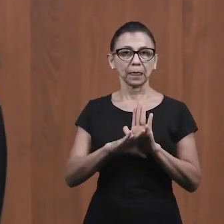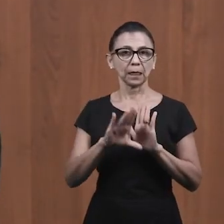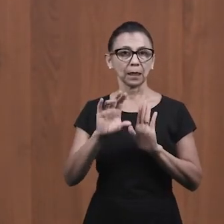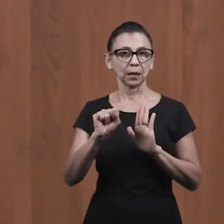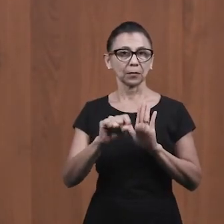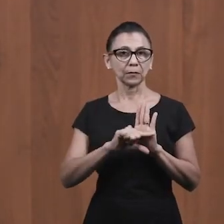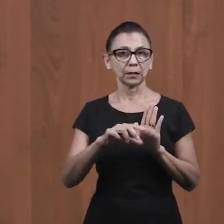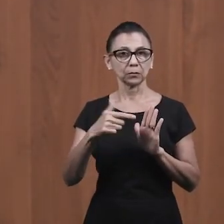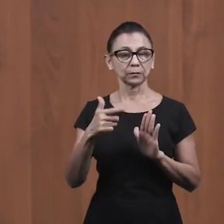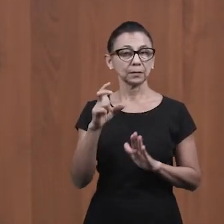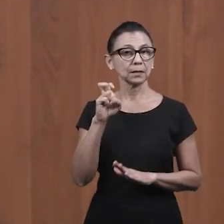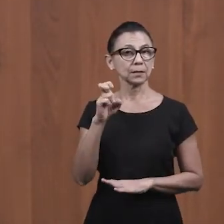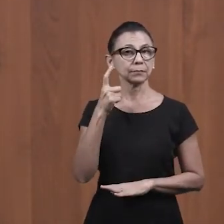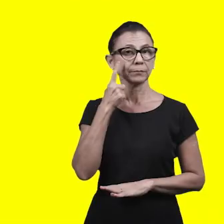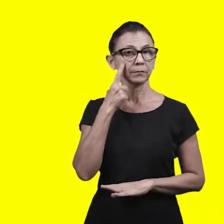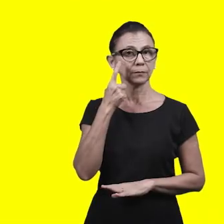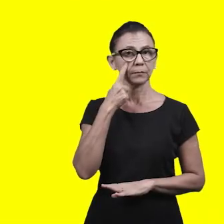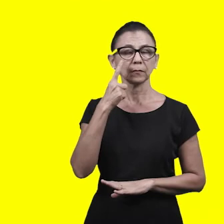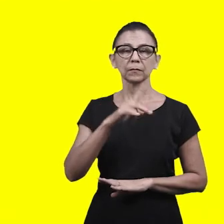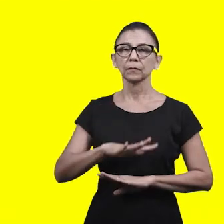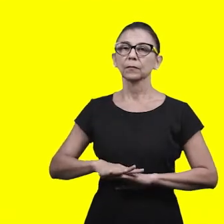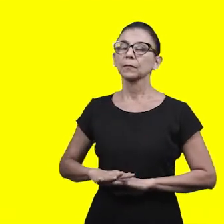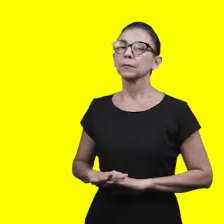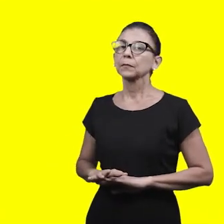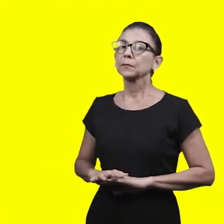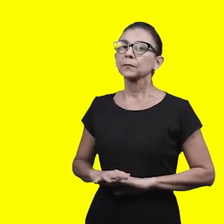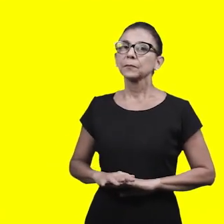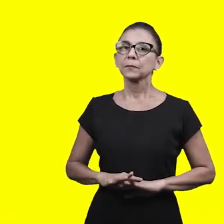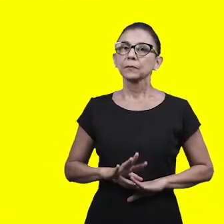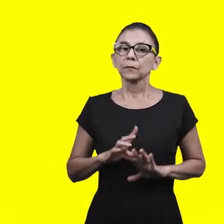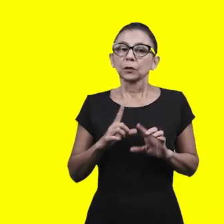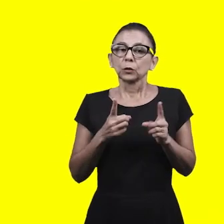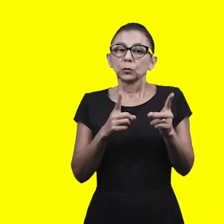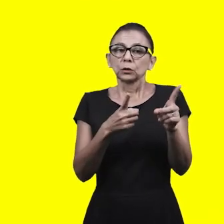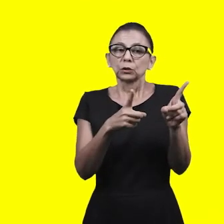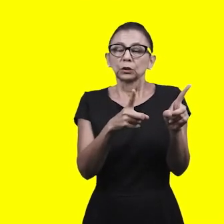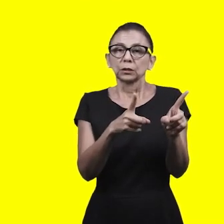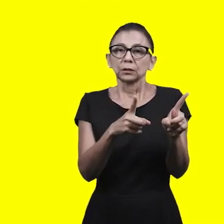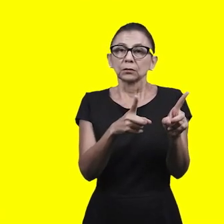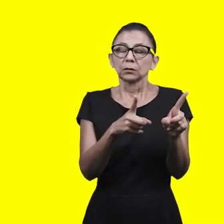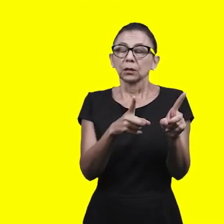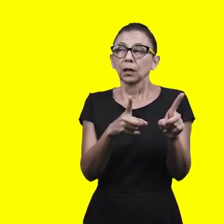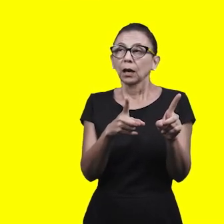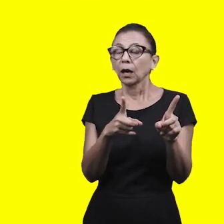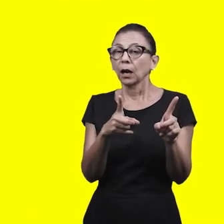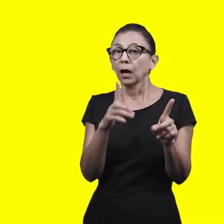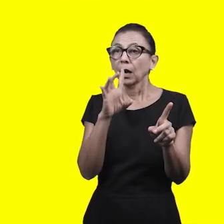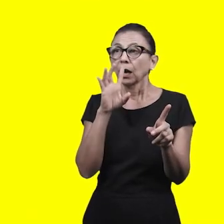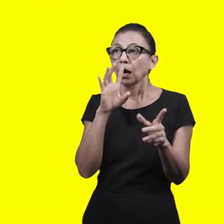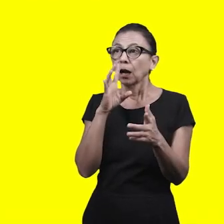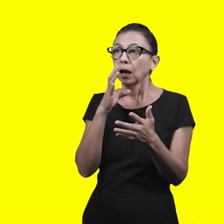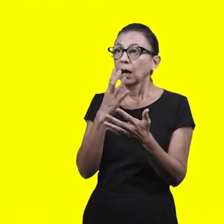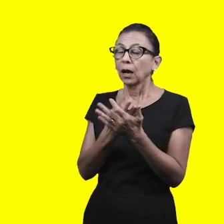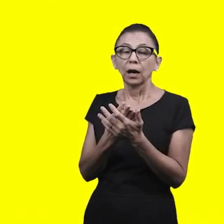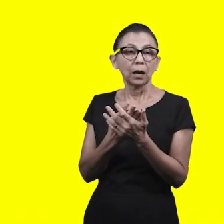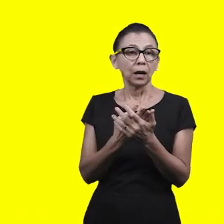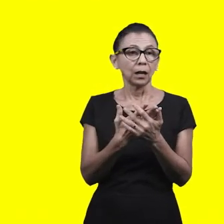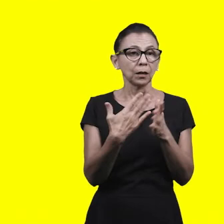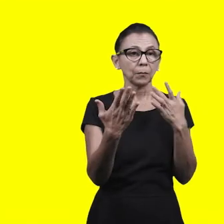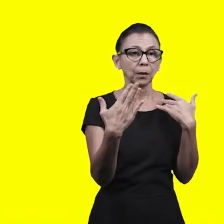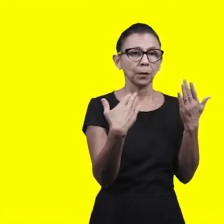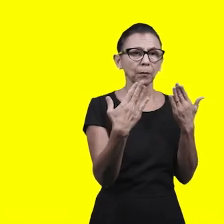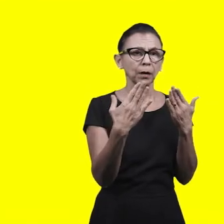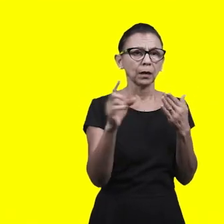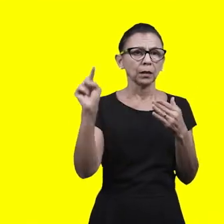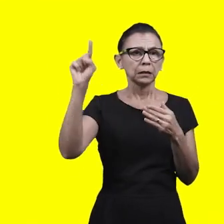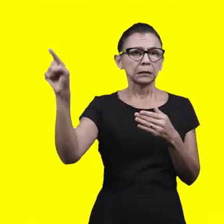dans Luc, chapitre 8, verset 25. Et eux, ayant peur, se sont émerveillés en